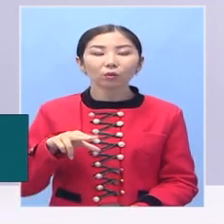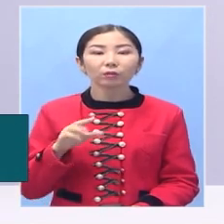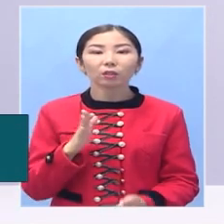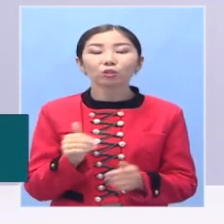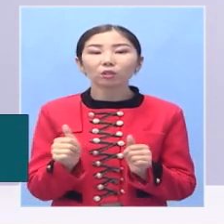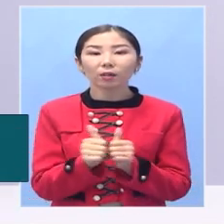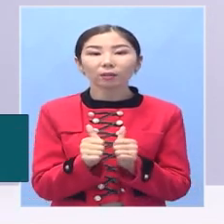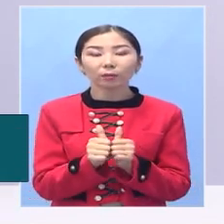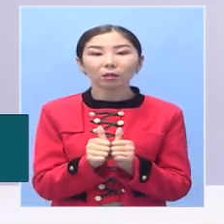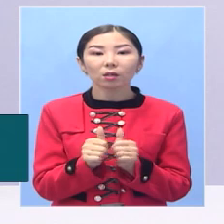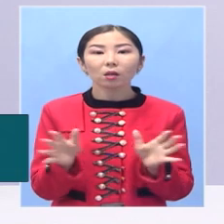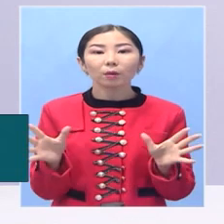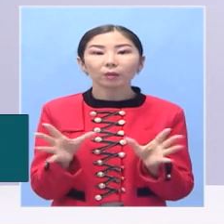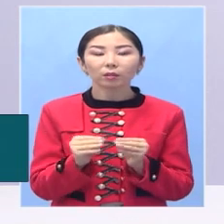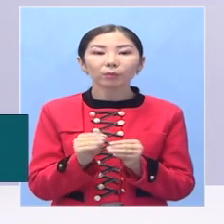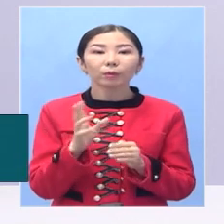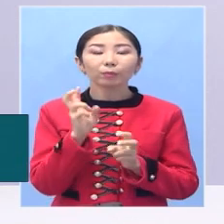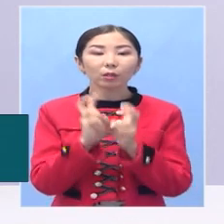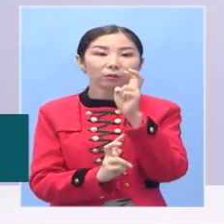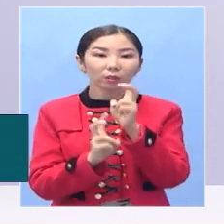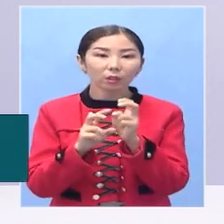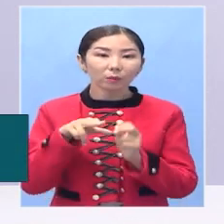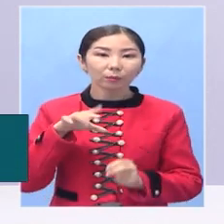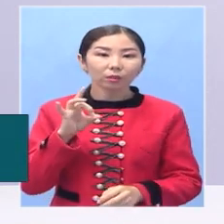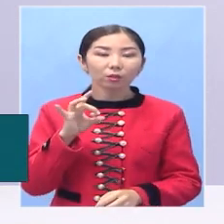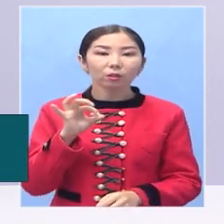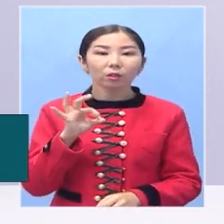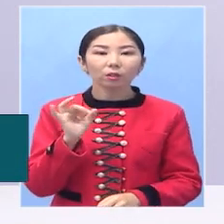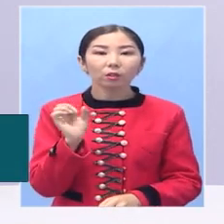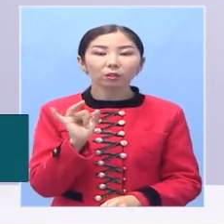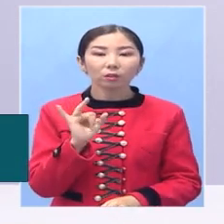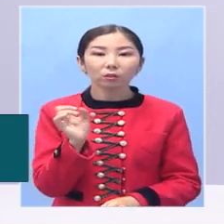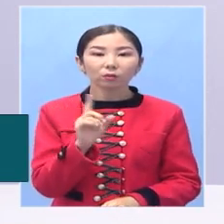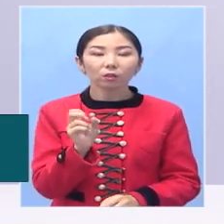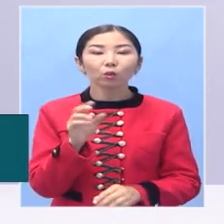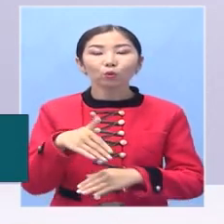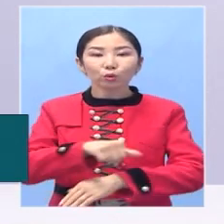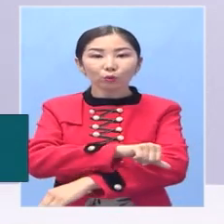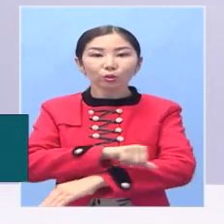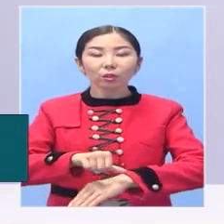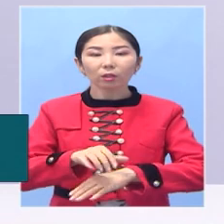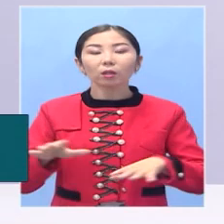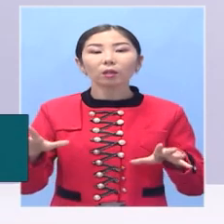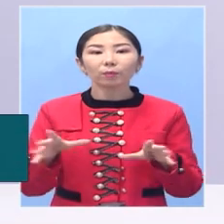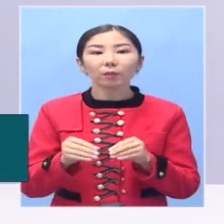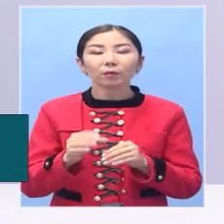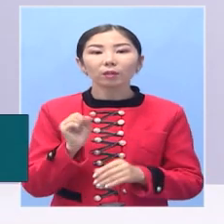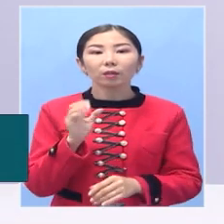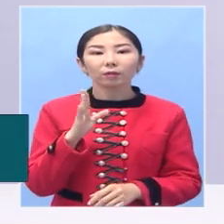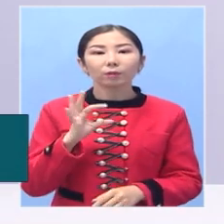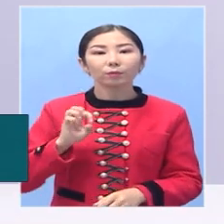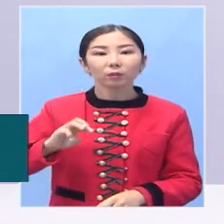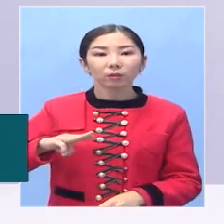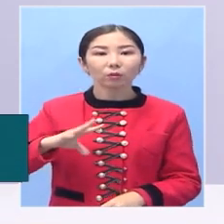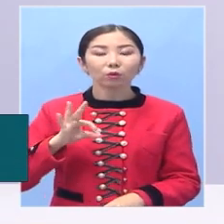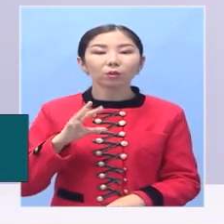менен мына производственный деген көчө бар, соган чыгат. Производственный көчөгө чыгат, мына автопарктын мосту бар го, үлкен